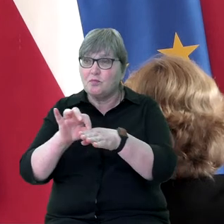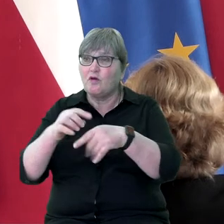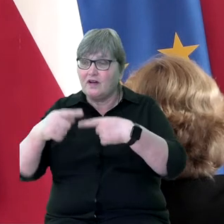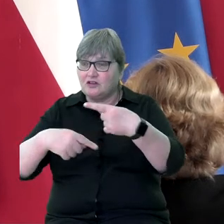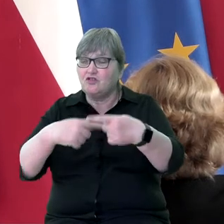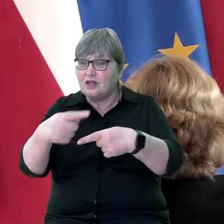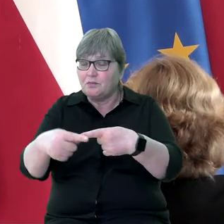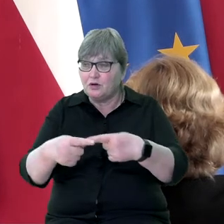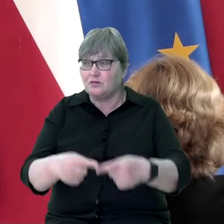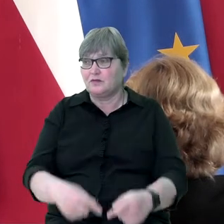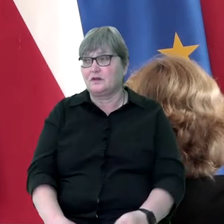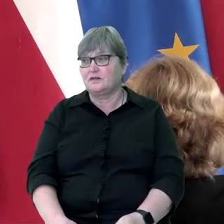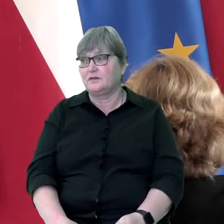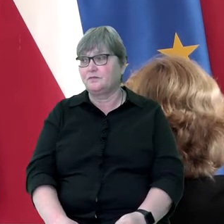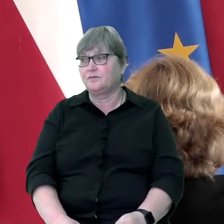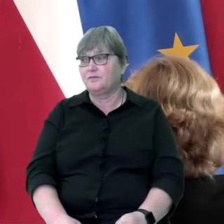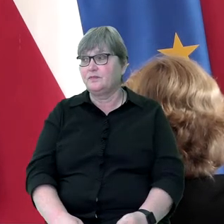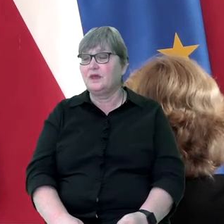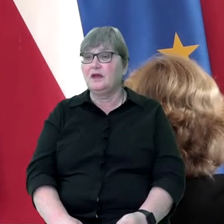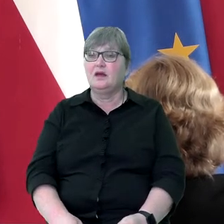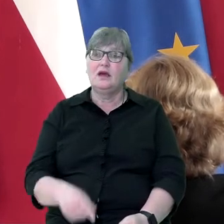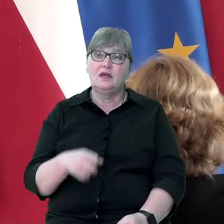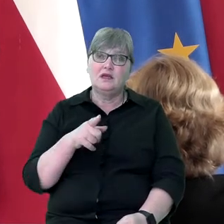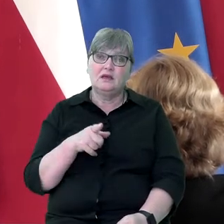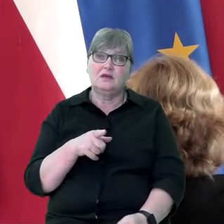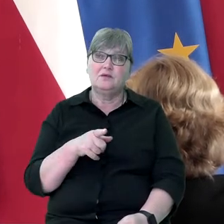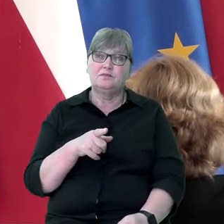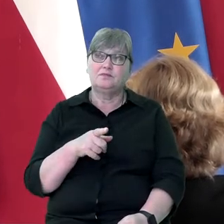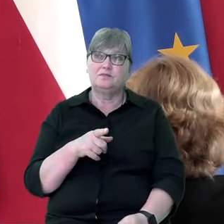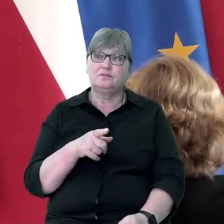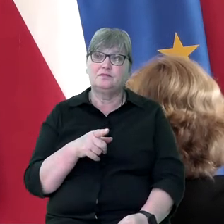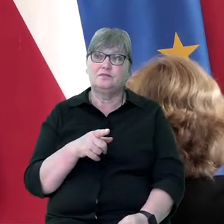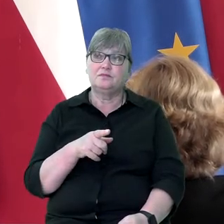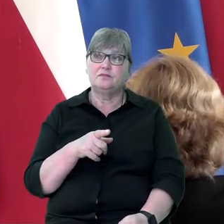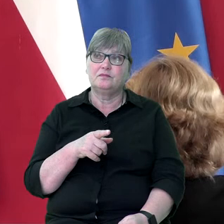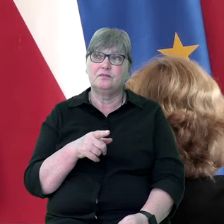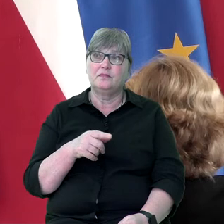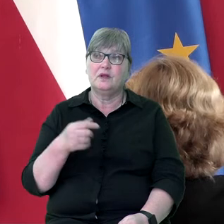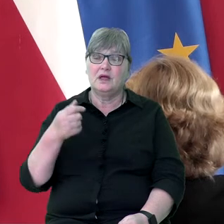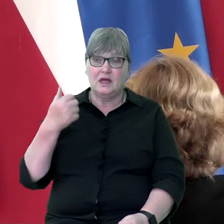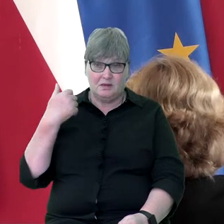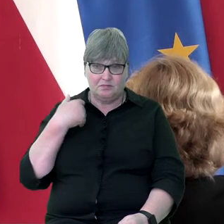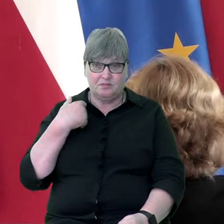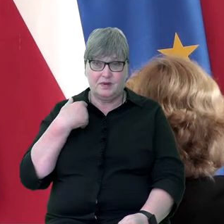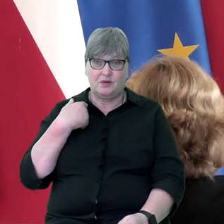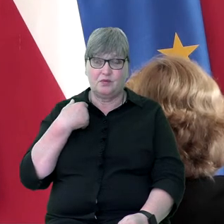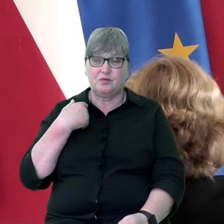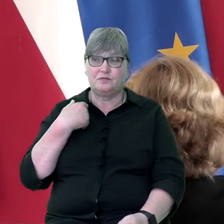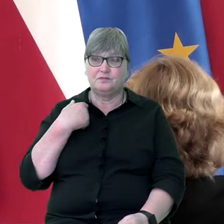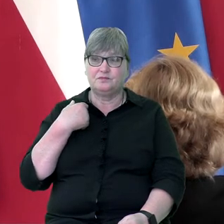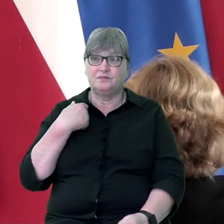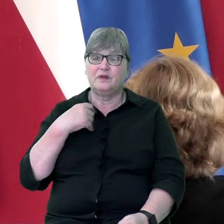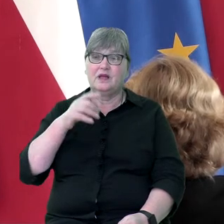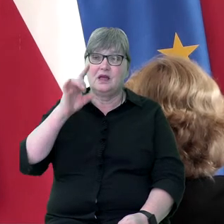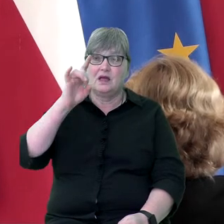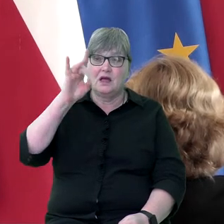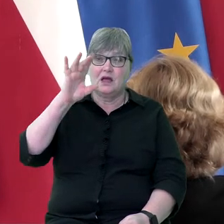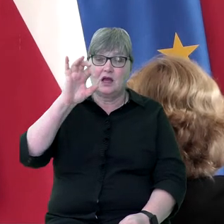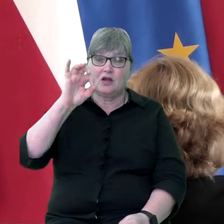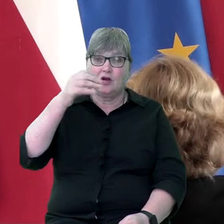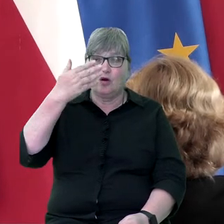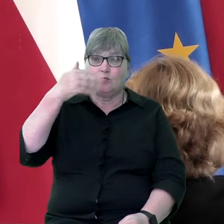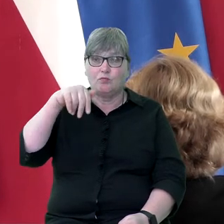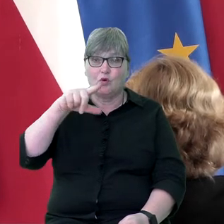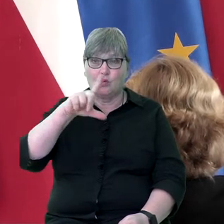sprawnie. I cokolwiek by nie mówić o Władysławie Gomułce, to na pewno trzeba powiedzieć,